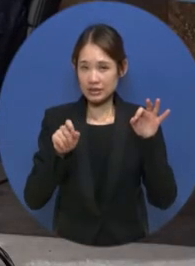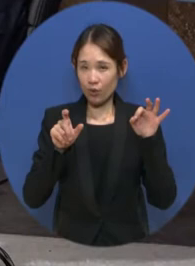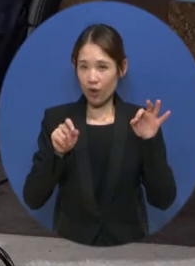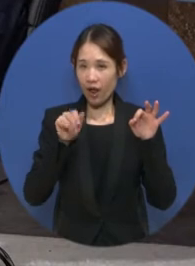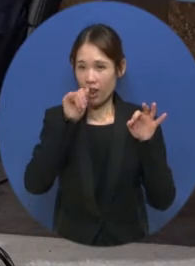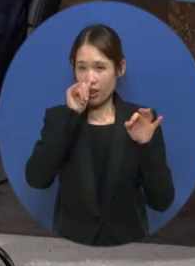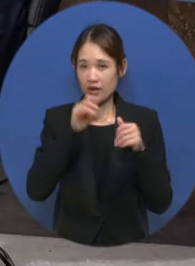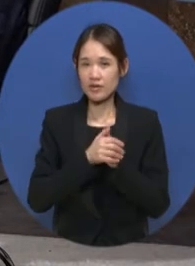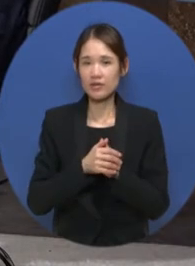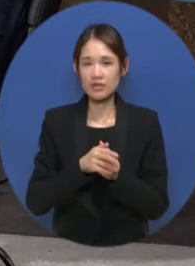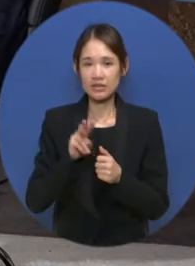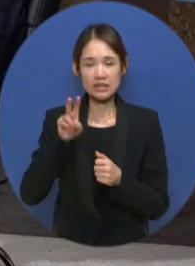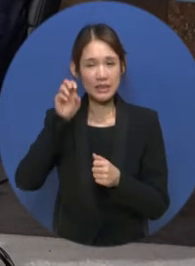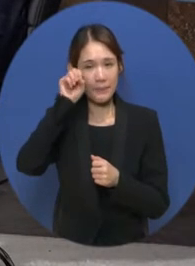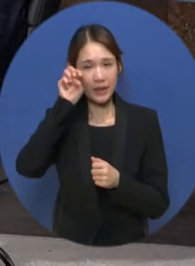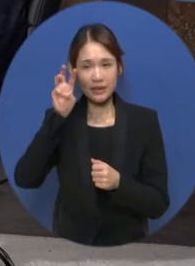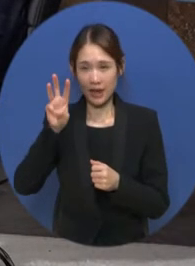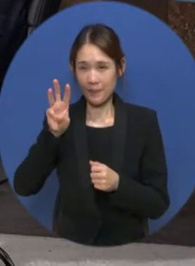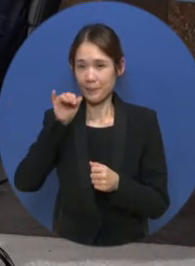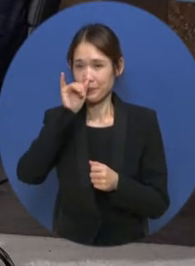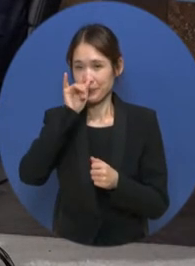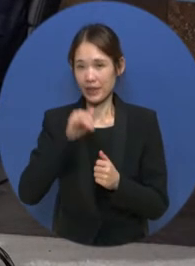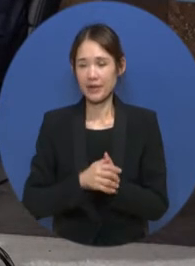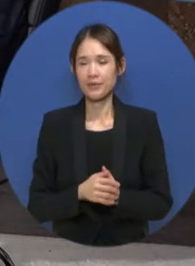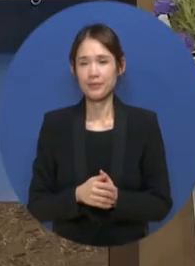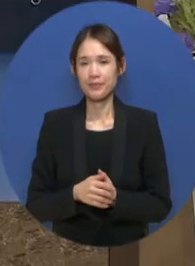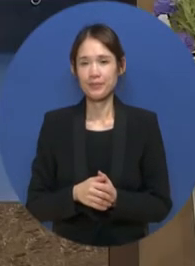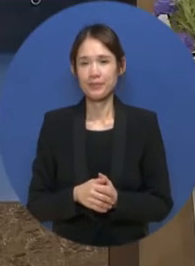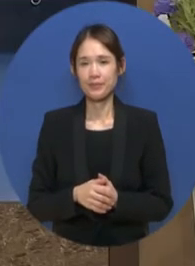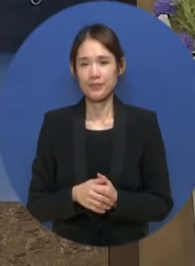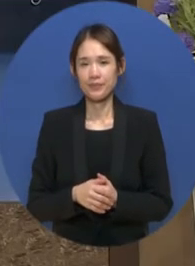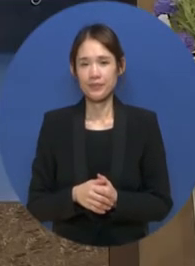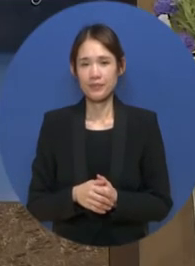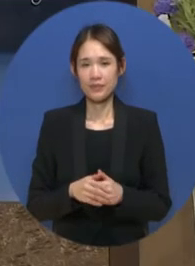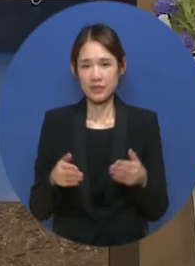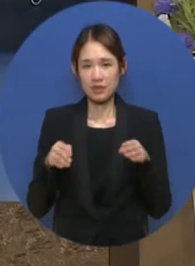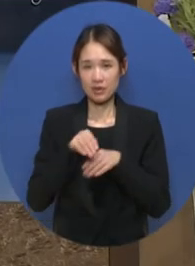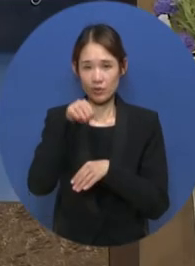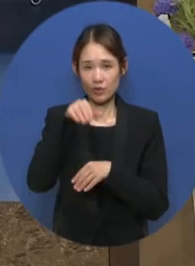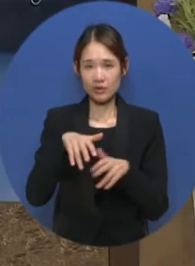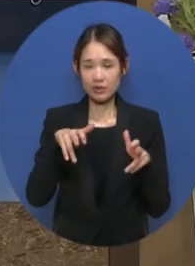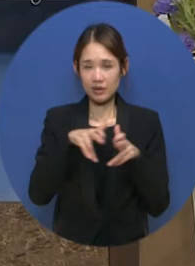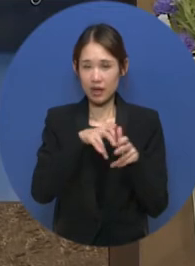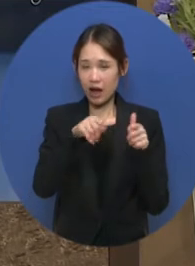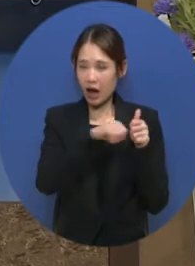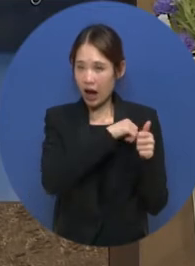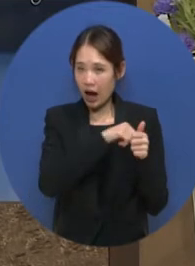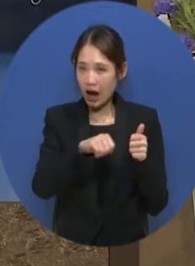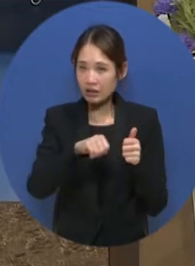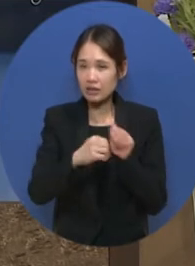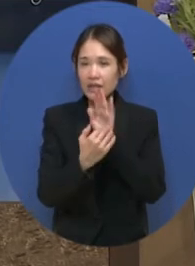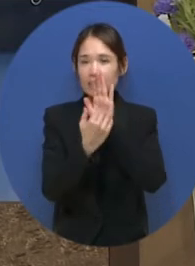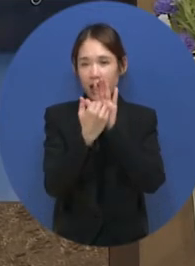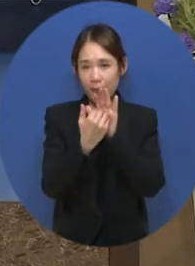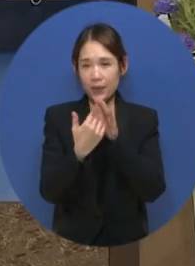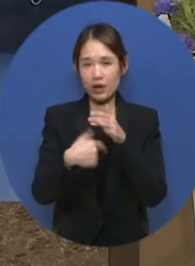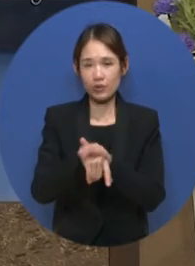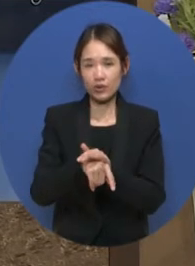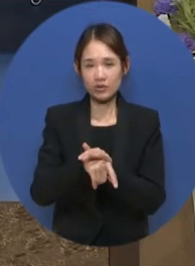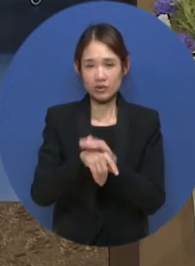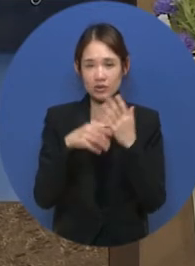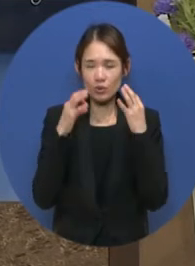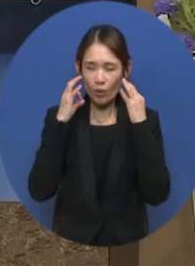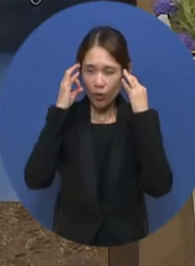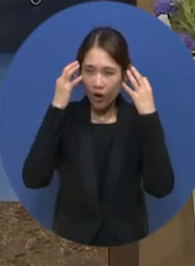하게 되시어 리의 2박 3일 좀더 사용합니다 4 그리고 또 이제 기관에서는 2 장애인 학대 예방 에 대해서도 많은